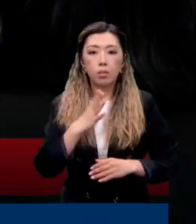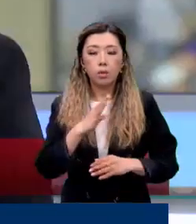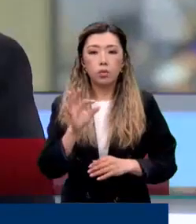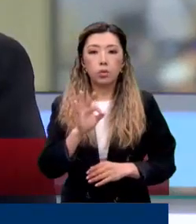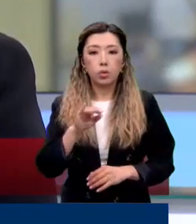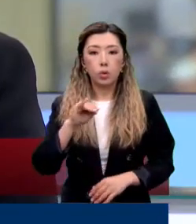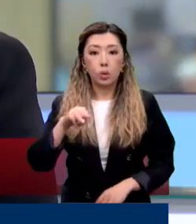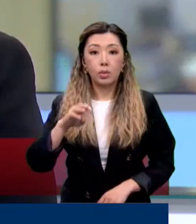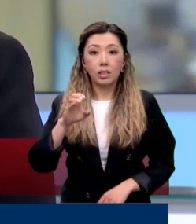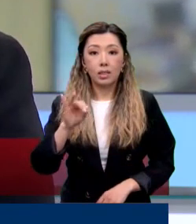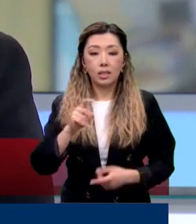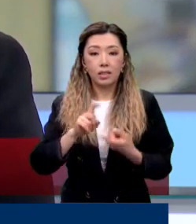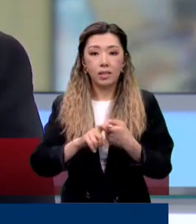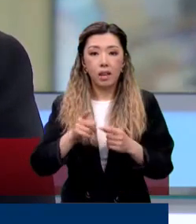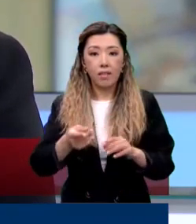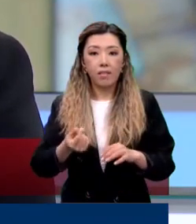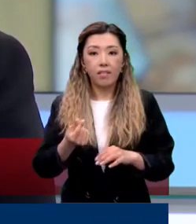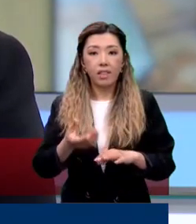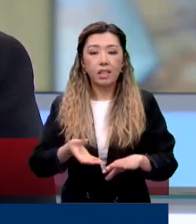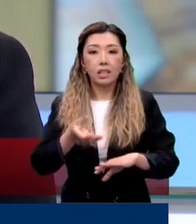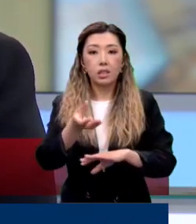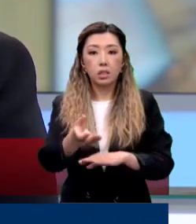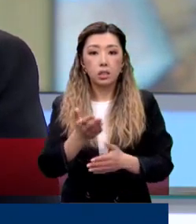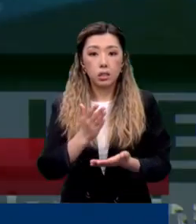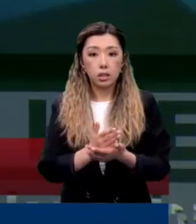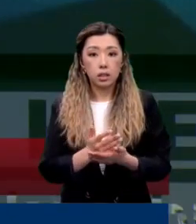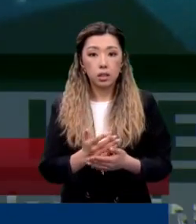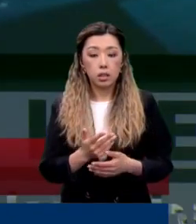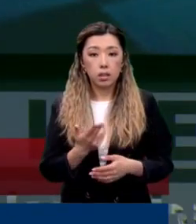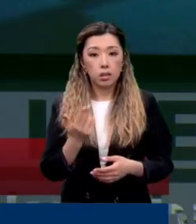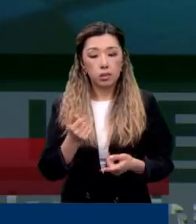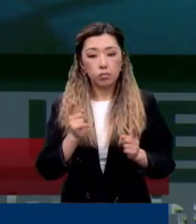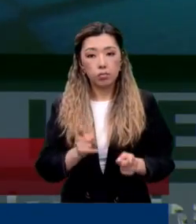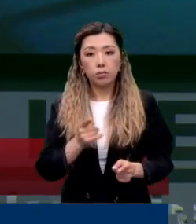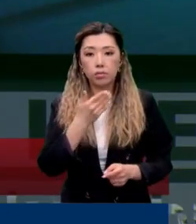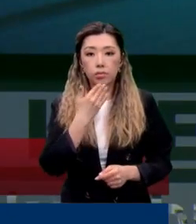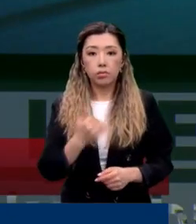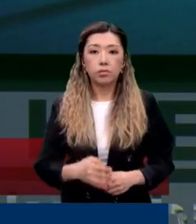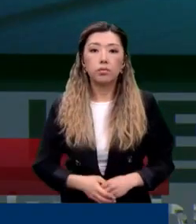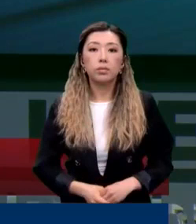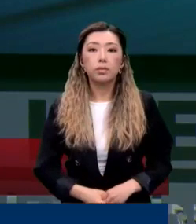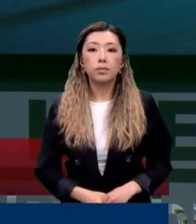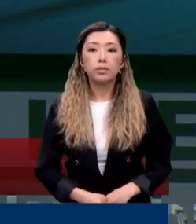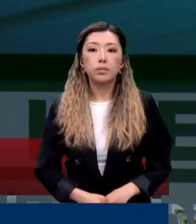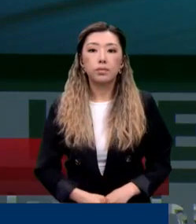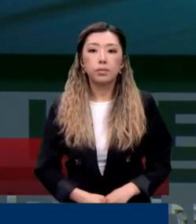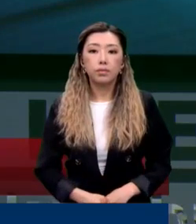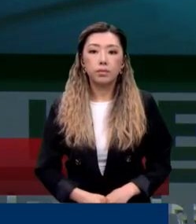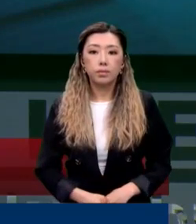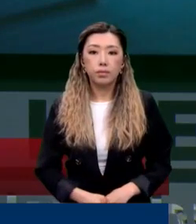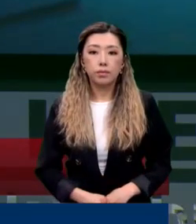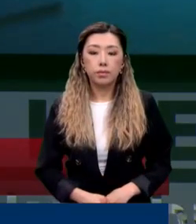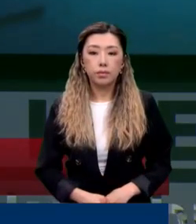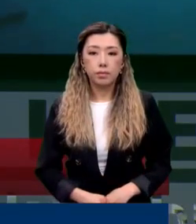UMC вы финансируете якобы. Угу. Но вы уже сказали, что это абсолютная неправда. Вы знаете... Я к этому вопрос. Как, в принципе,